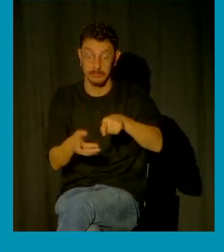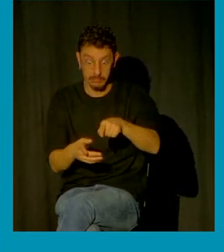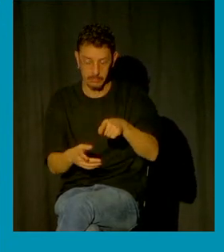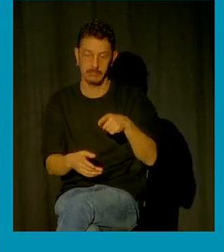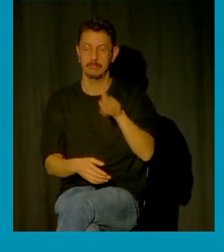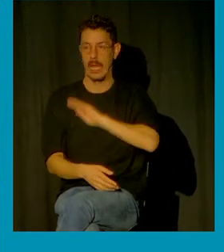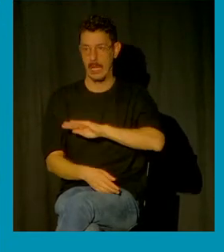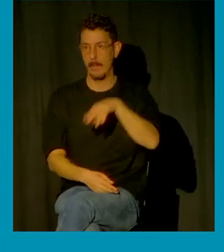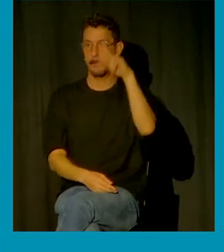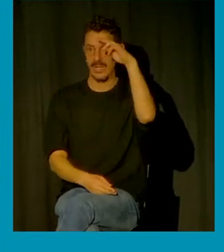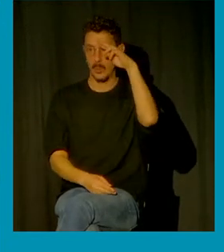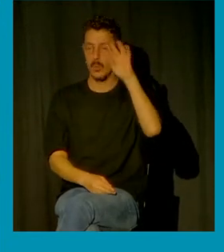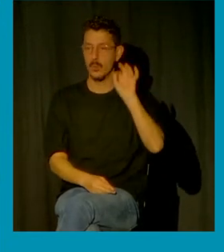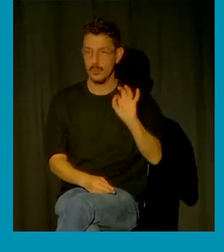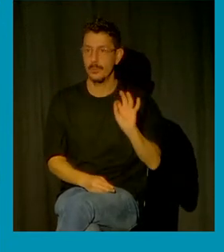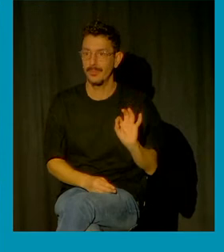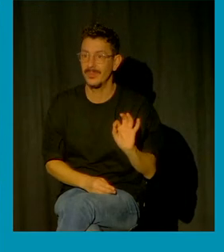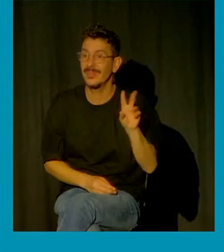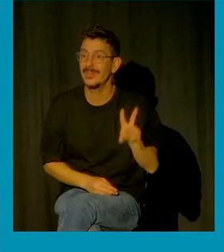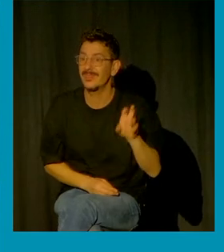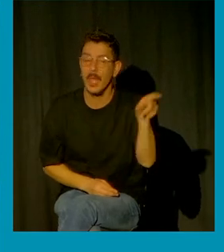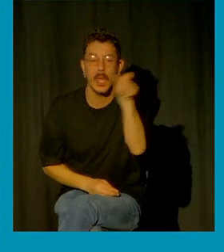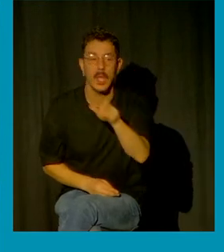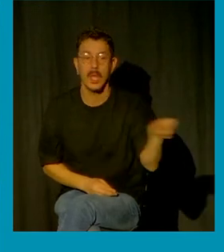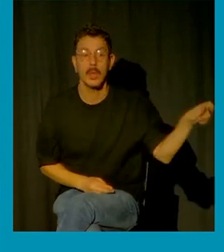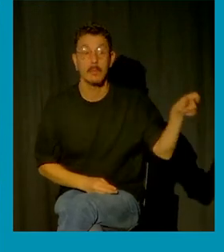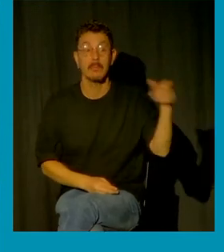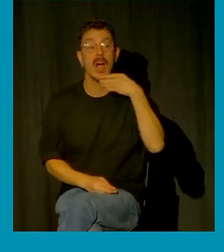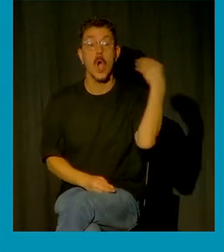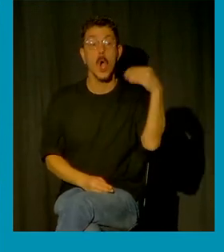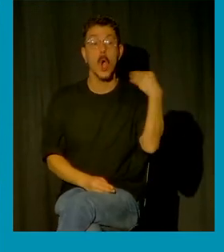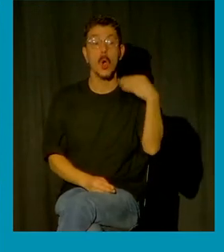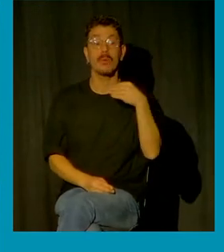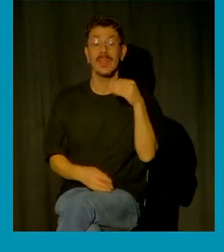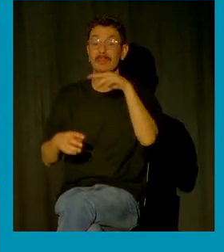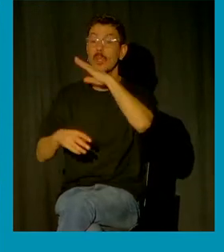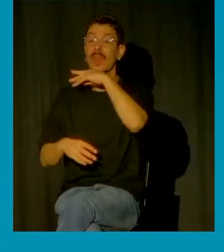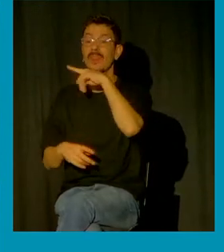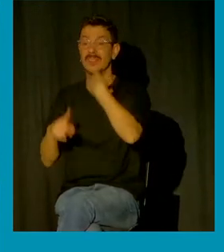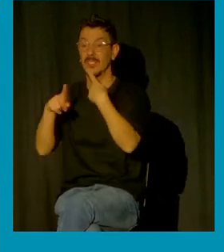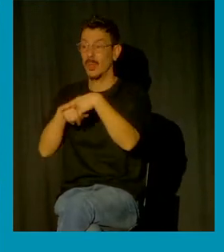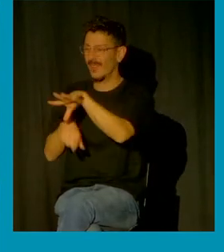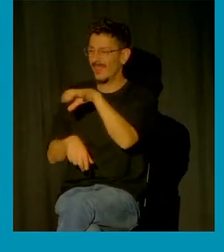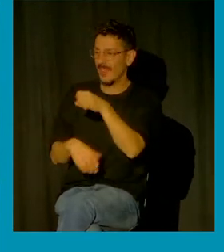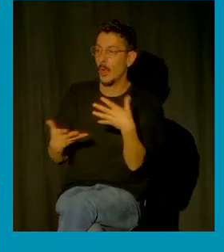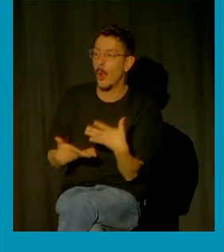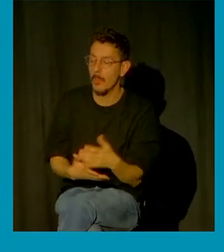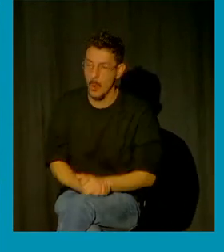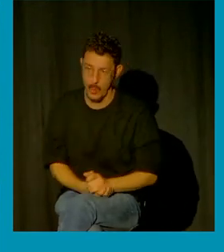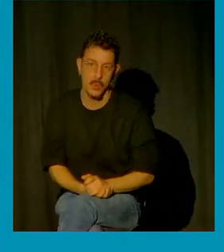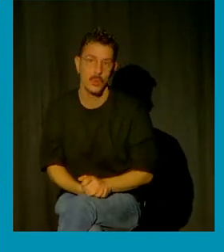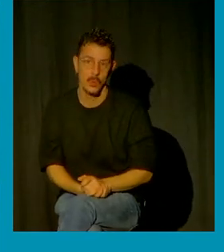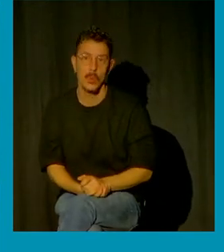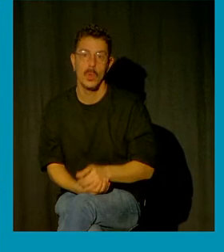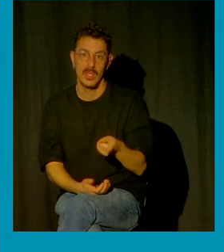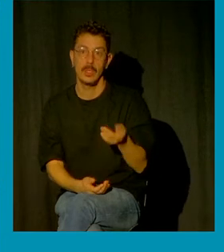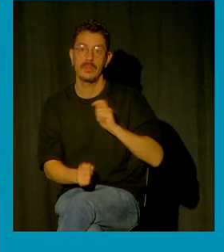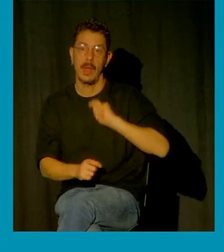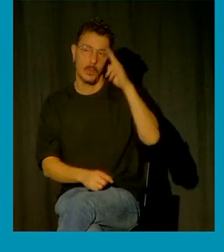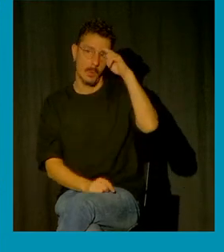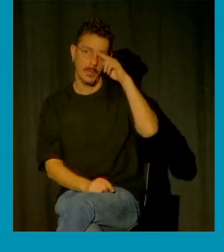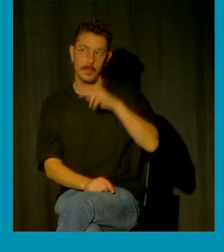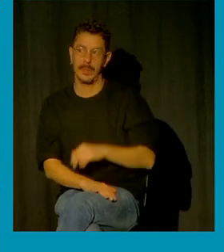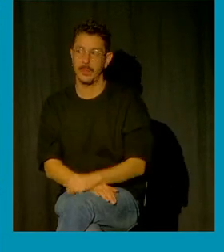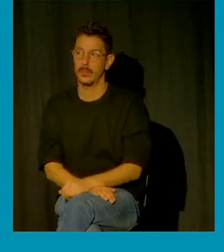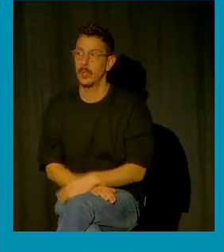d'alguna manera sobre quina és la percepció del sector de població jove sobre aquest tipus de violències i per tant animo a la seva lectura